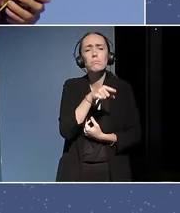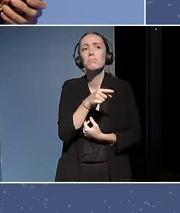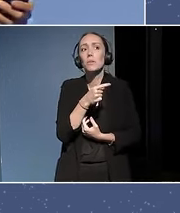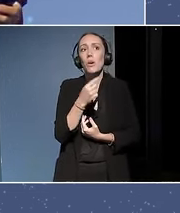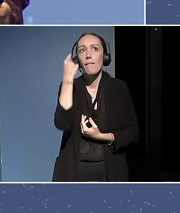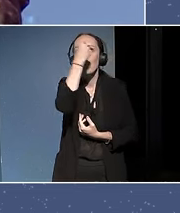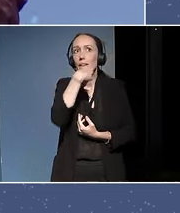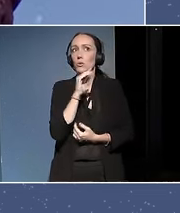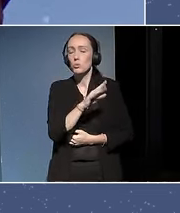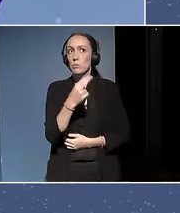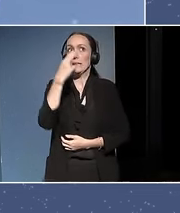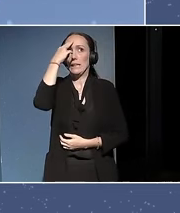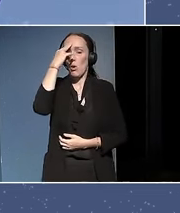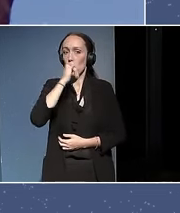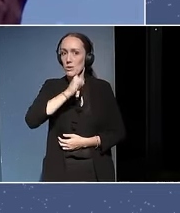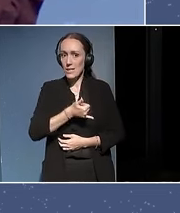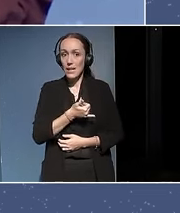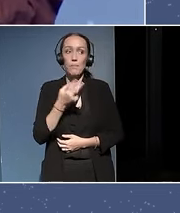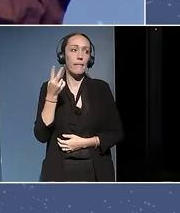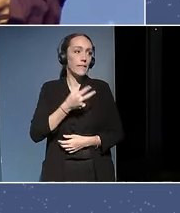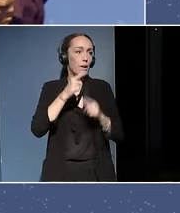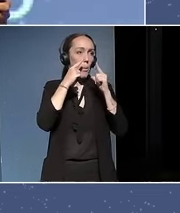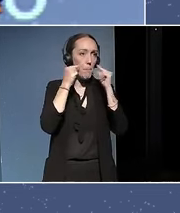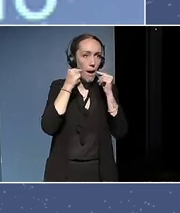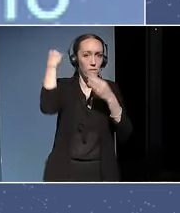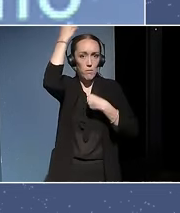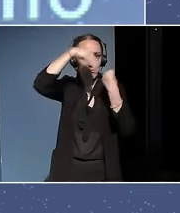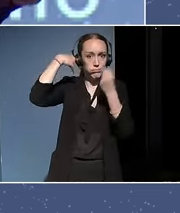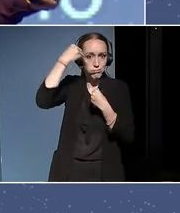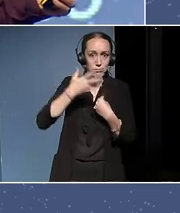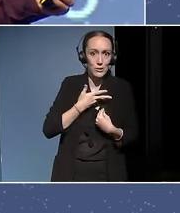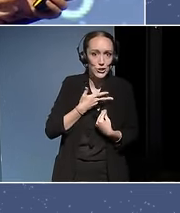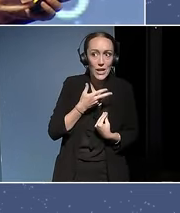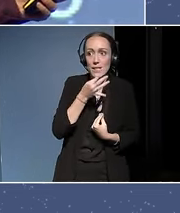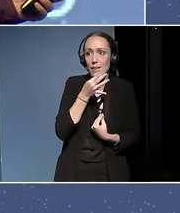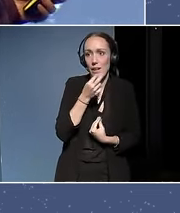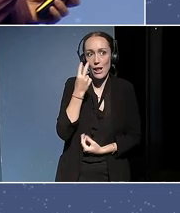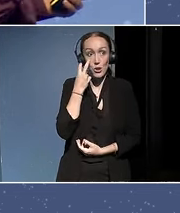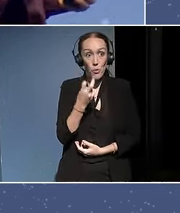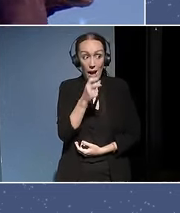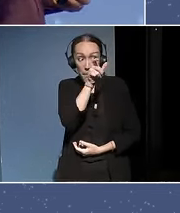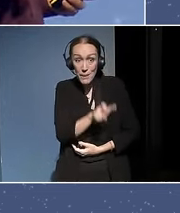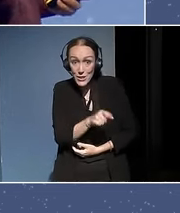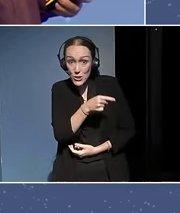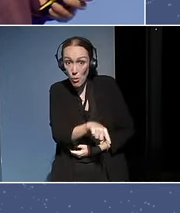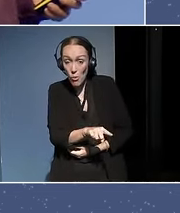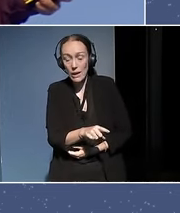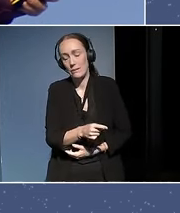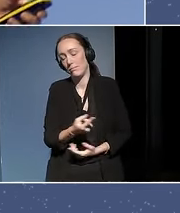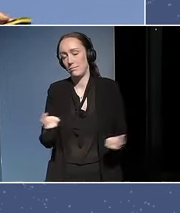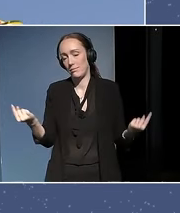Però come ripeto nascosto dai baffi e dal turbante era molto difficile riconoscere